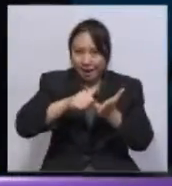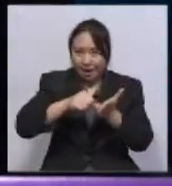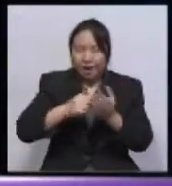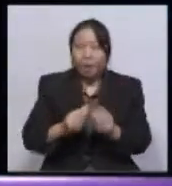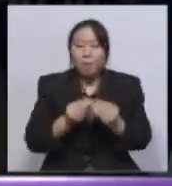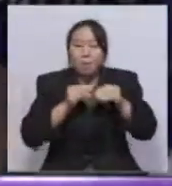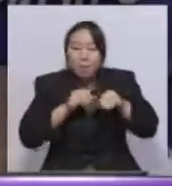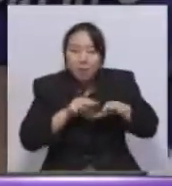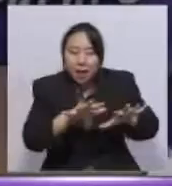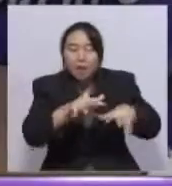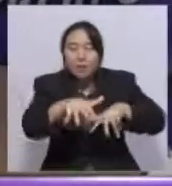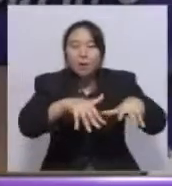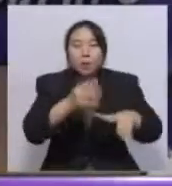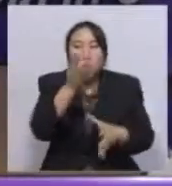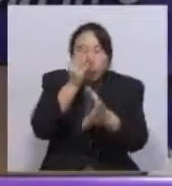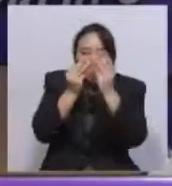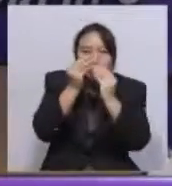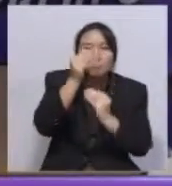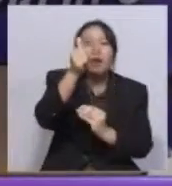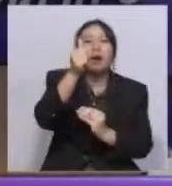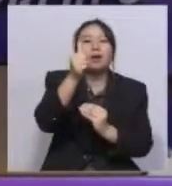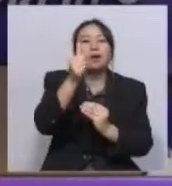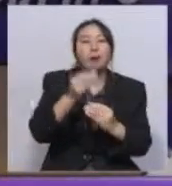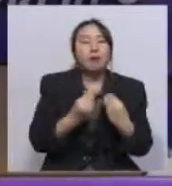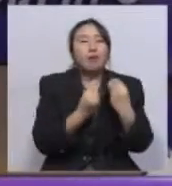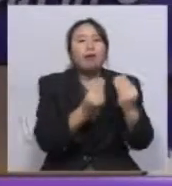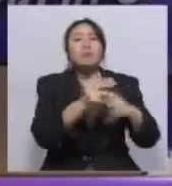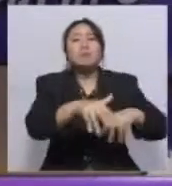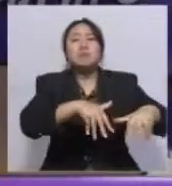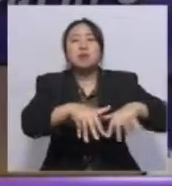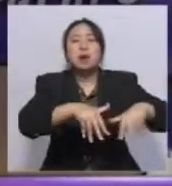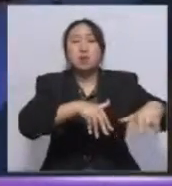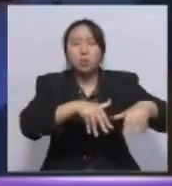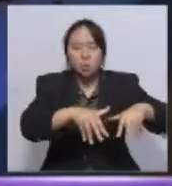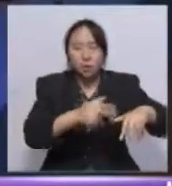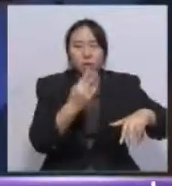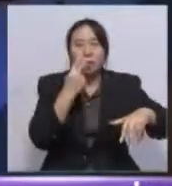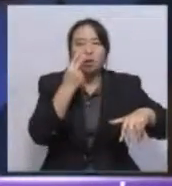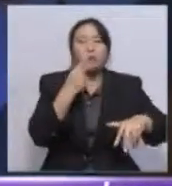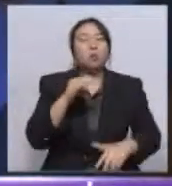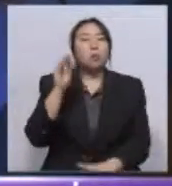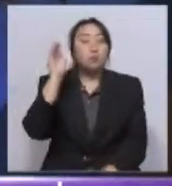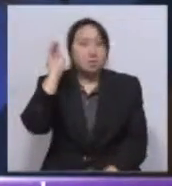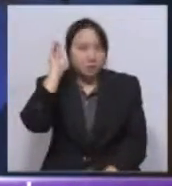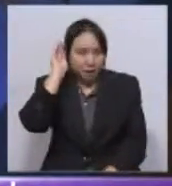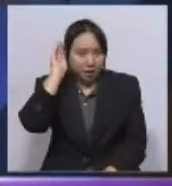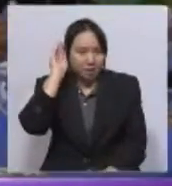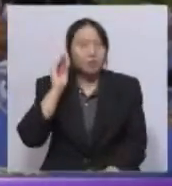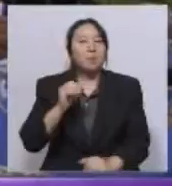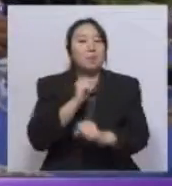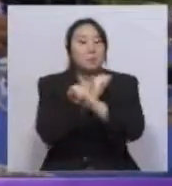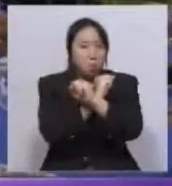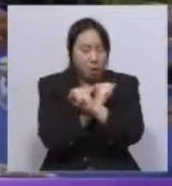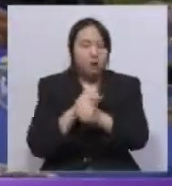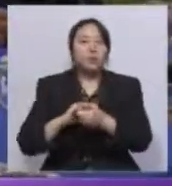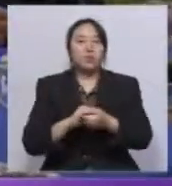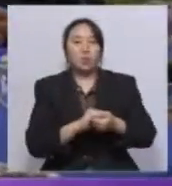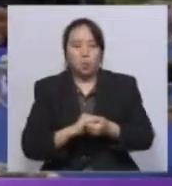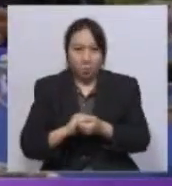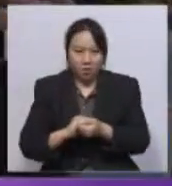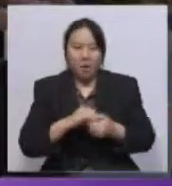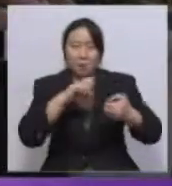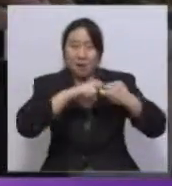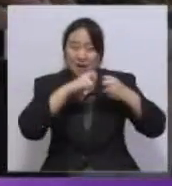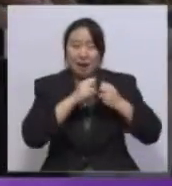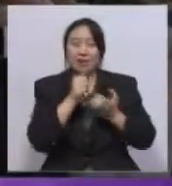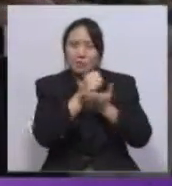ารถึงประชาชนได้ในระดับพื้นที่เพื่อให้ประชาชนเกิดความเชื่อมั่นและความร่วมมือในการป้องกันและแก้ไขปัญหาย